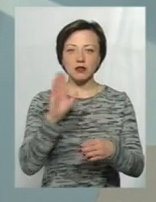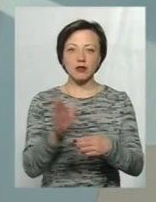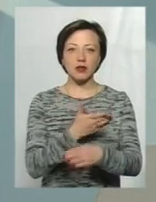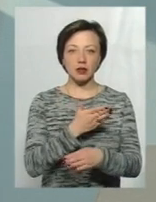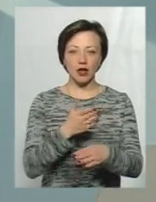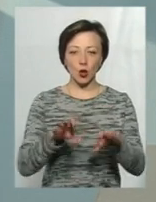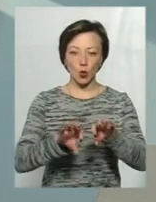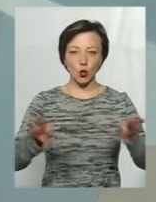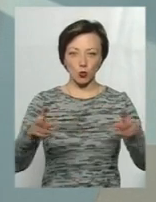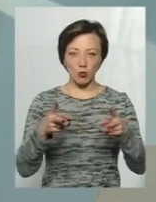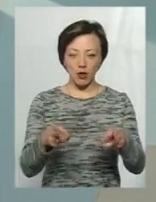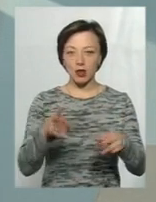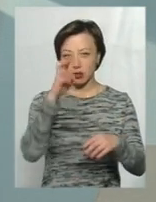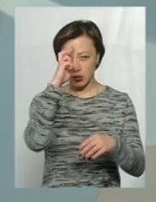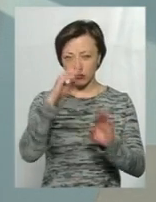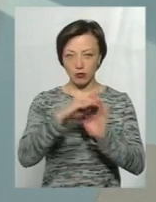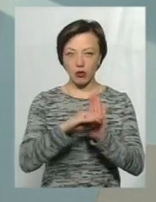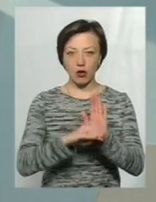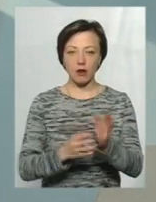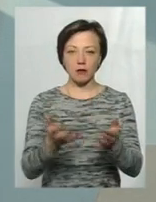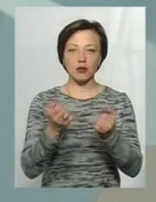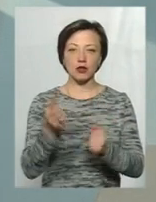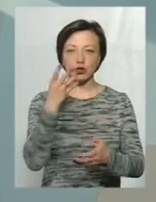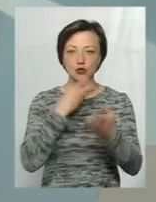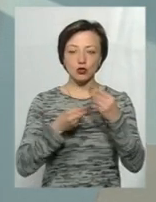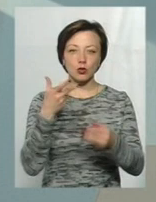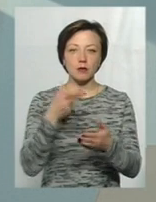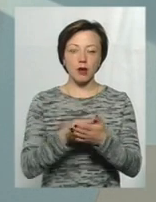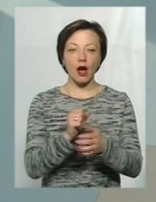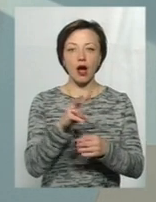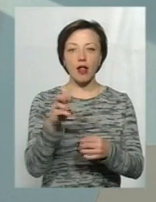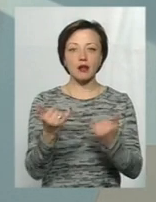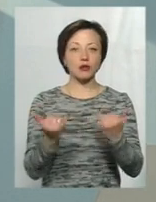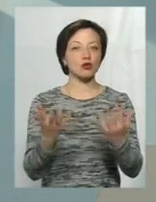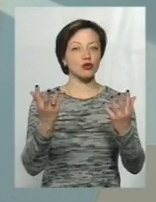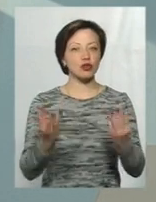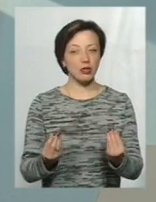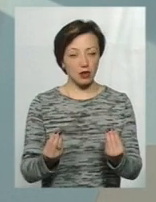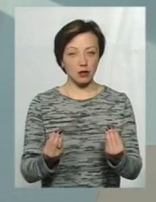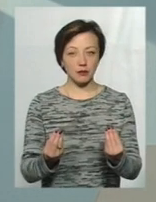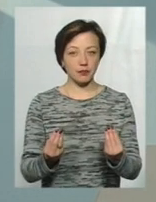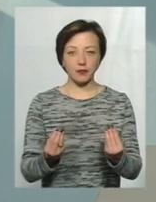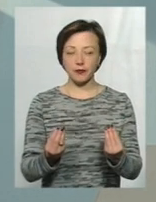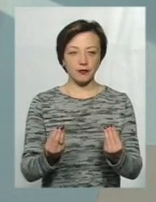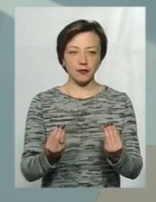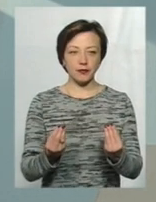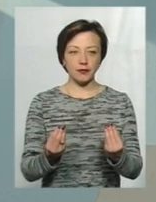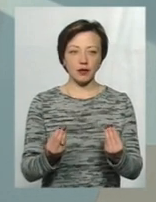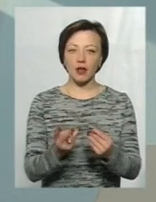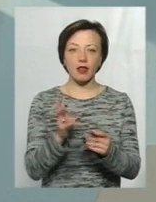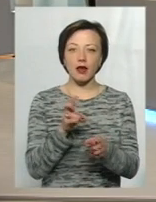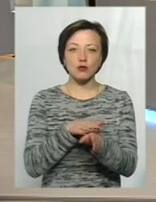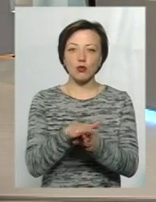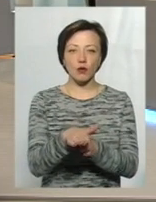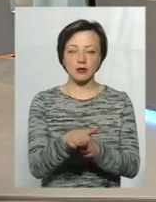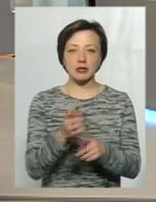маткові труби, беруть на державну програму штучного запліднення. Проте на сьогоднішній день не зовсім це можна